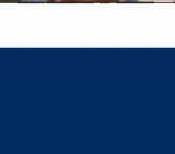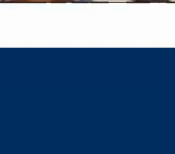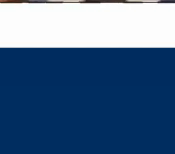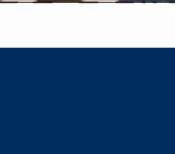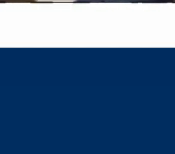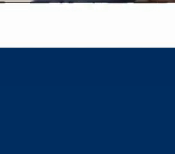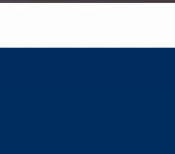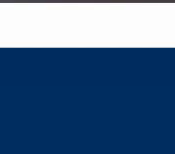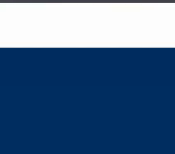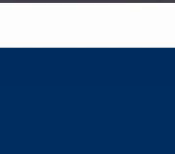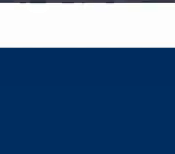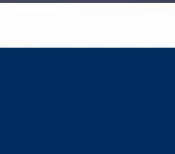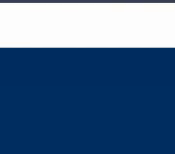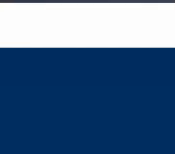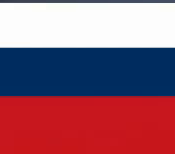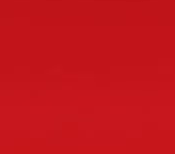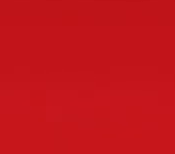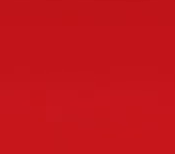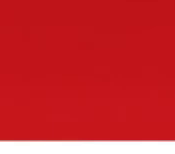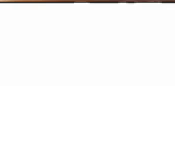שאלת הגוש או המפלגה הגדולה בשיאה.